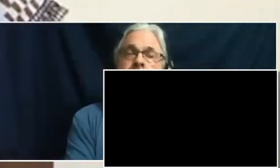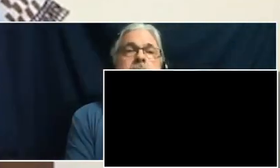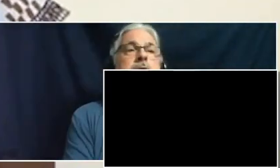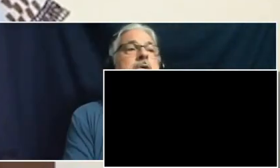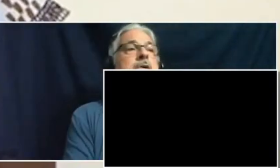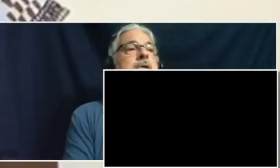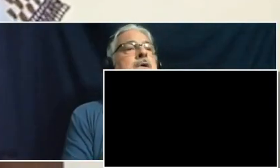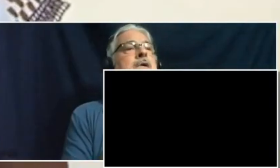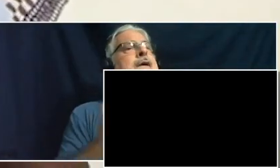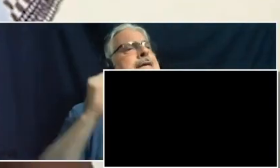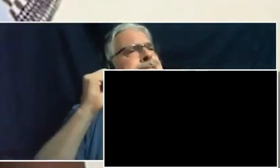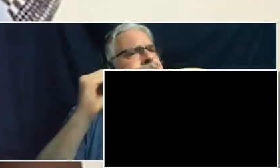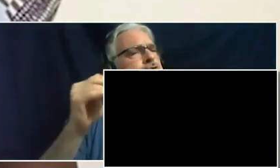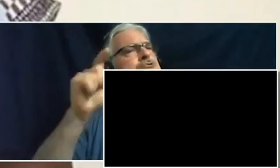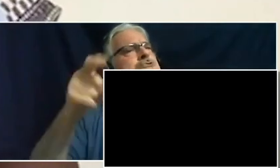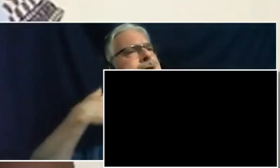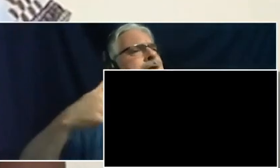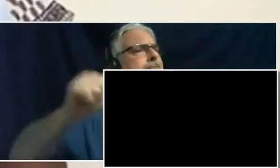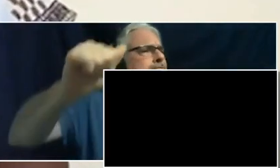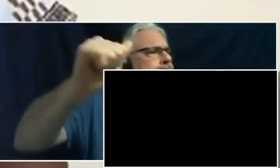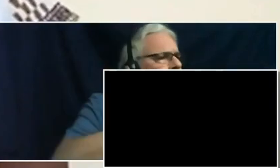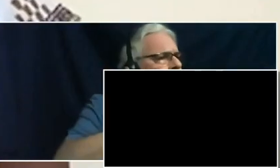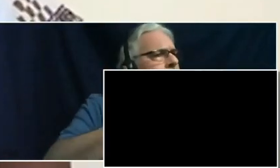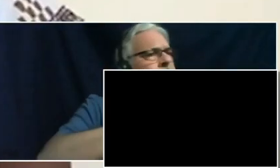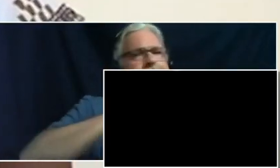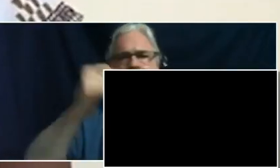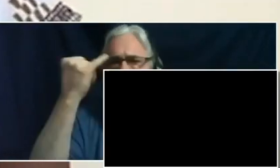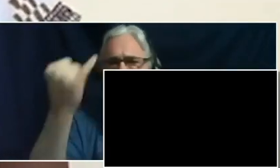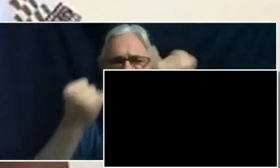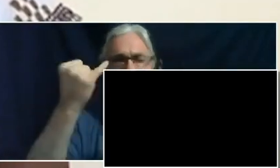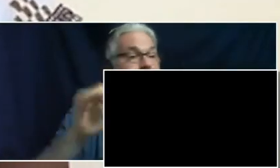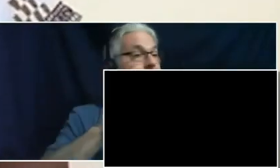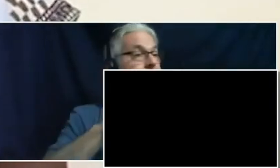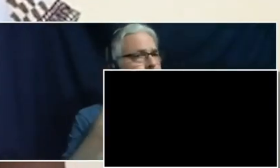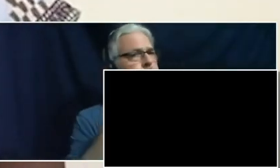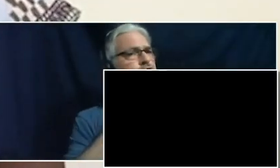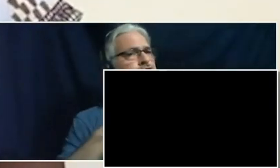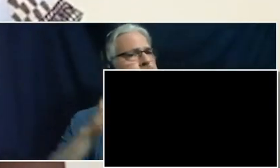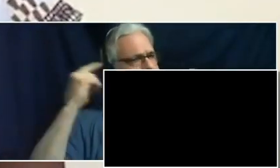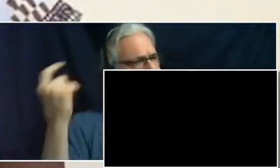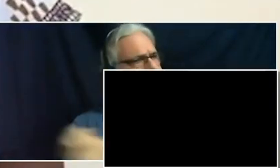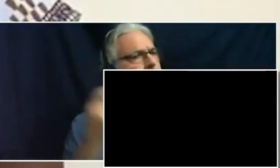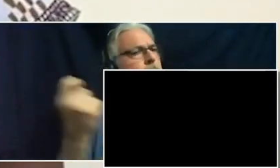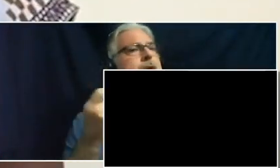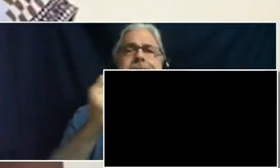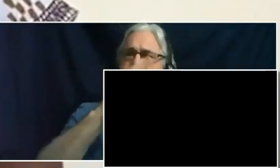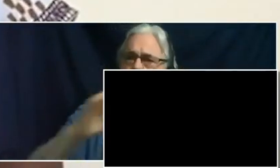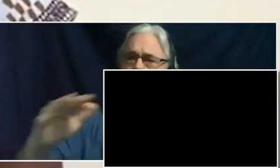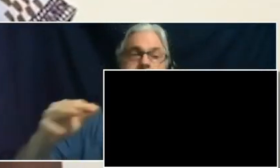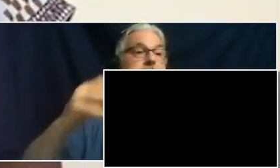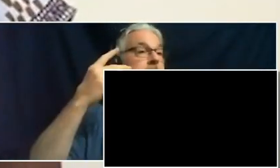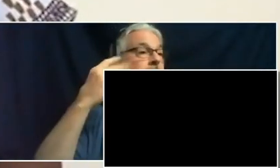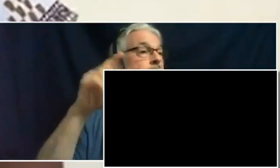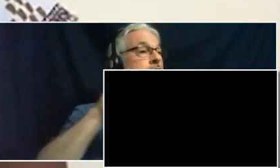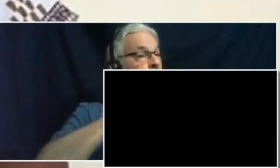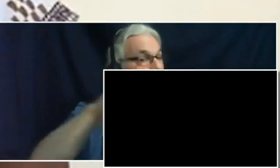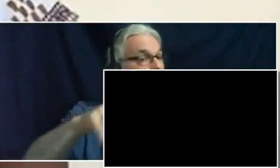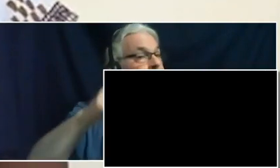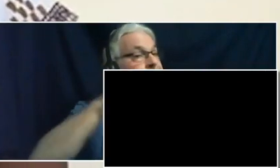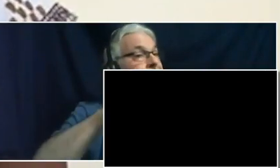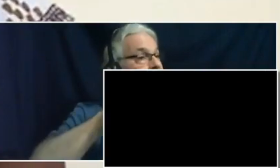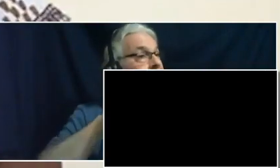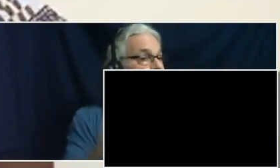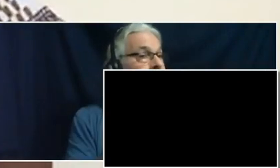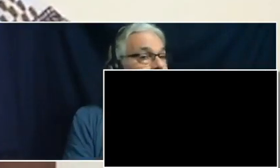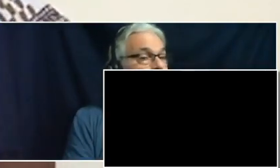scolaires qui sont remis aux élèves sont dans une langue qu'ils ne comprennent pas. Les enseignants doivent recevoir une formation et des idées pour veiller à ce qu'ils célèbrent la diversité des élèves qu'ils vont